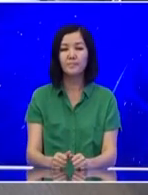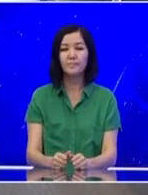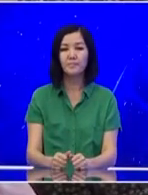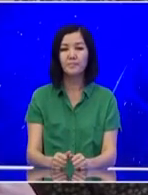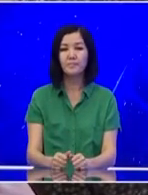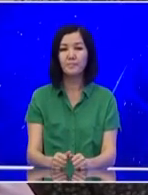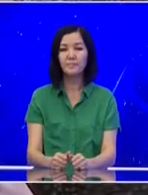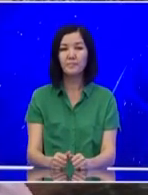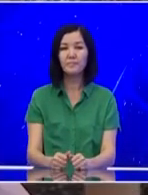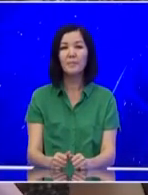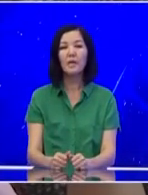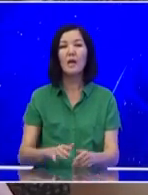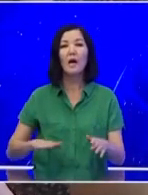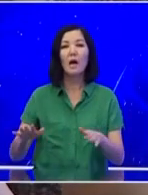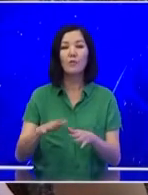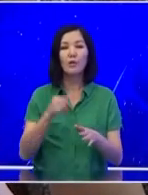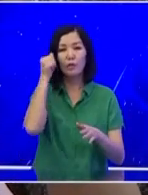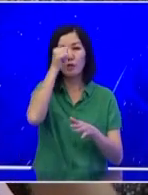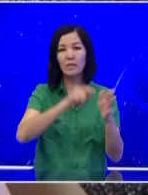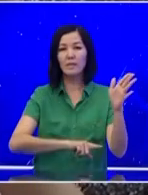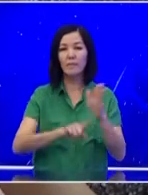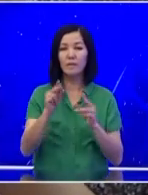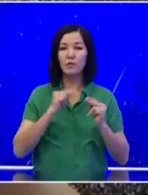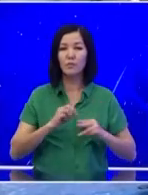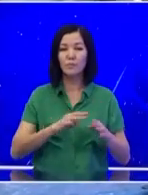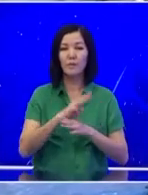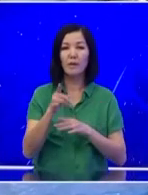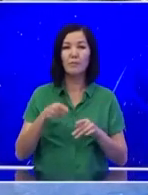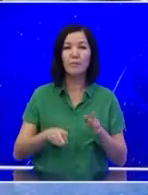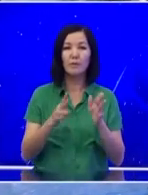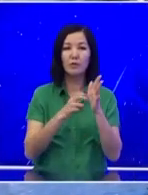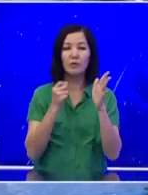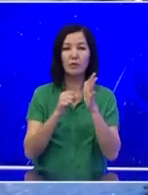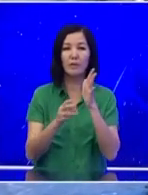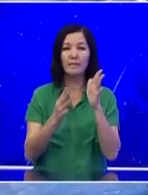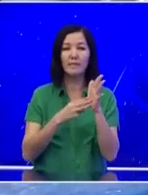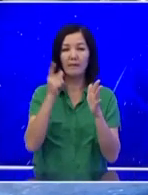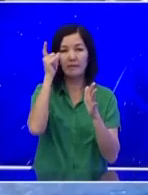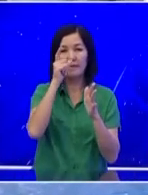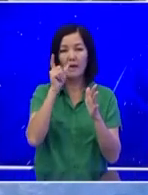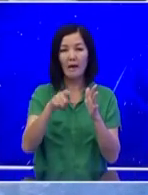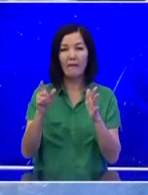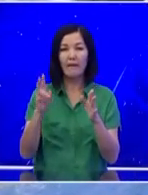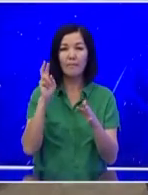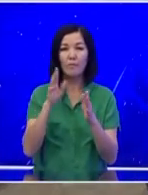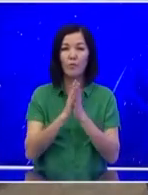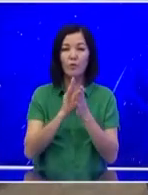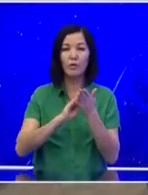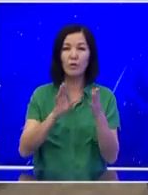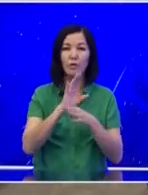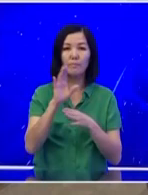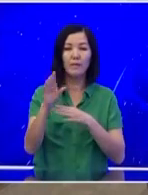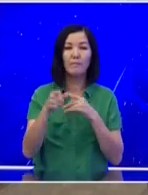бүгін келдік. Айта кету керек, ауданда жыл басынан жұмыспен қамту орталығына 1768 адам өтініш берген. Еңбек бағдарламасы бойынша